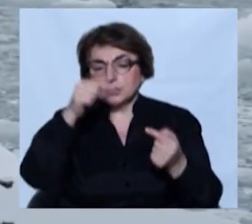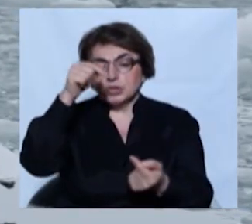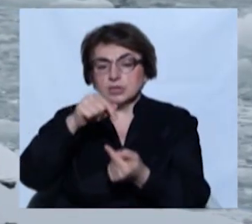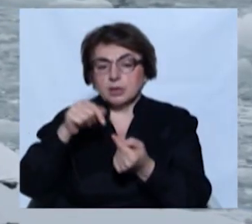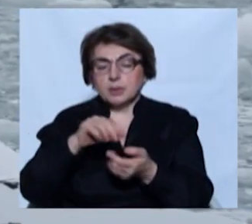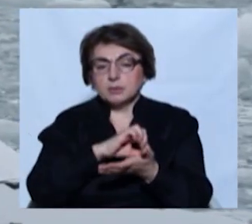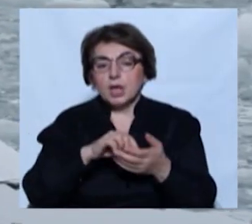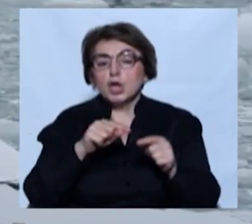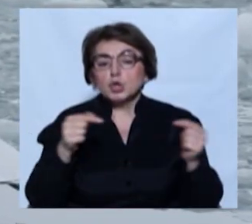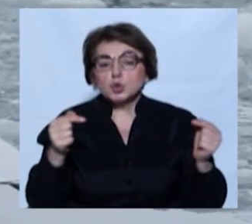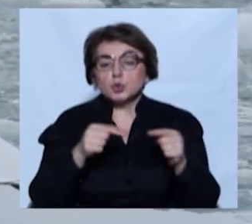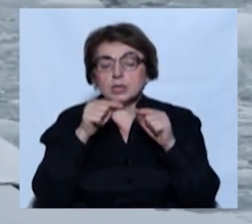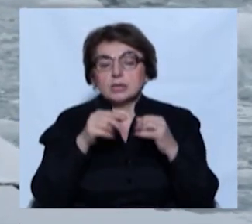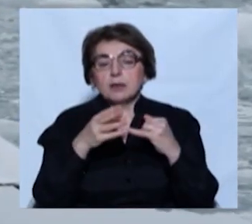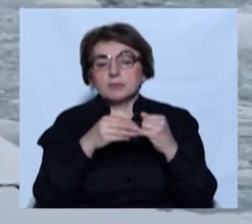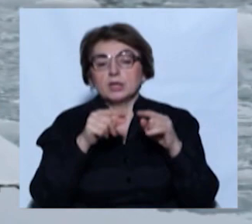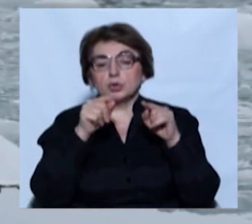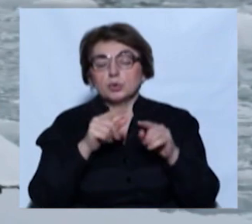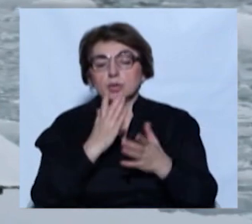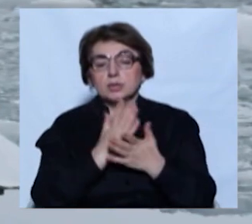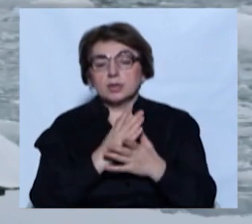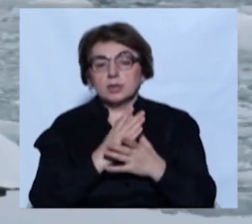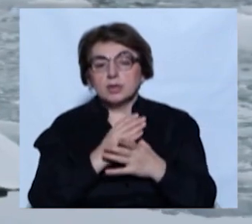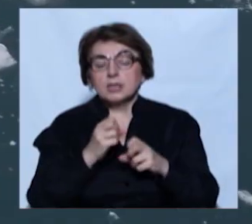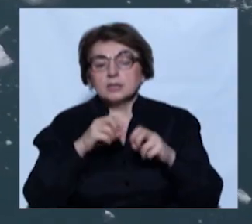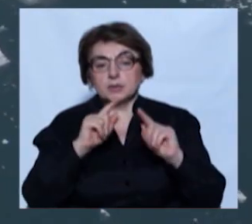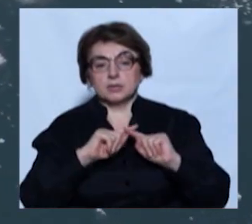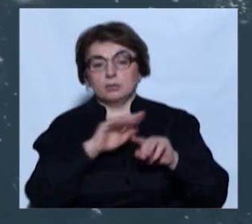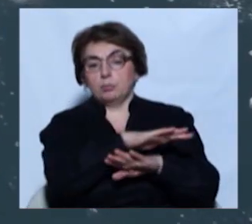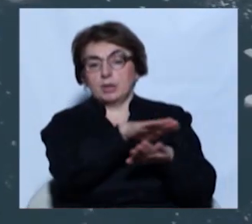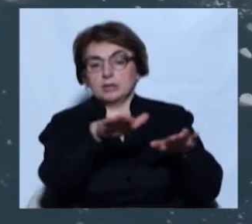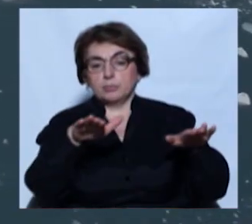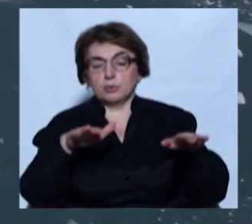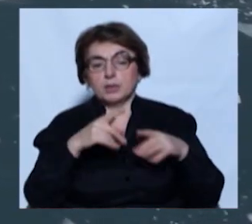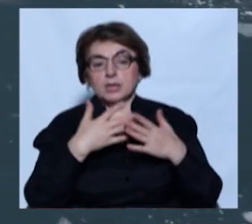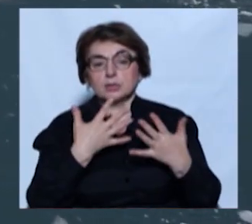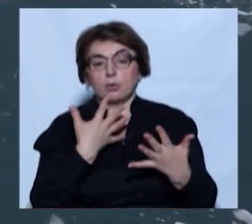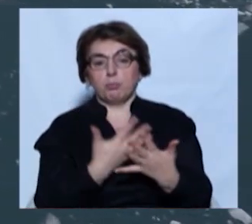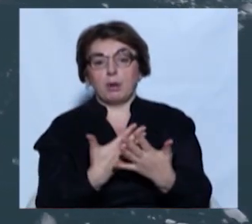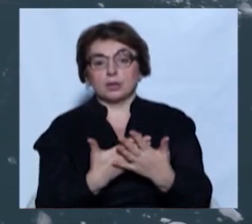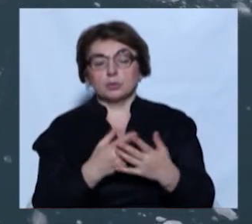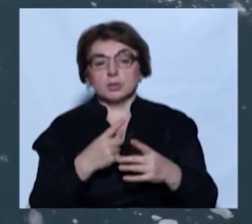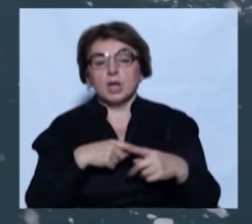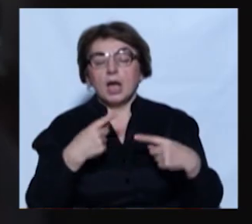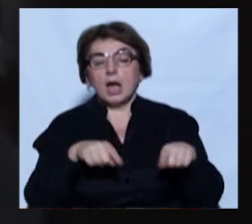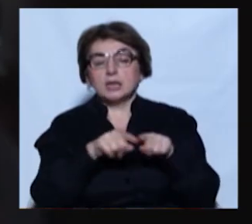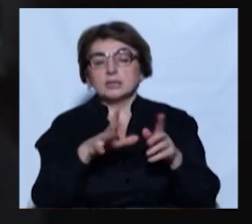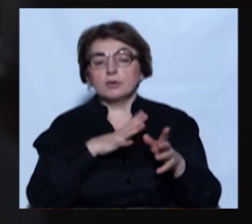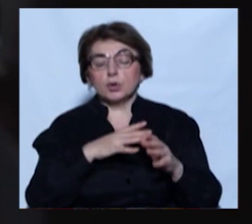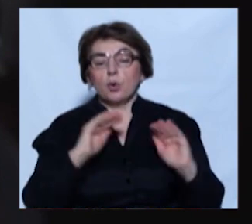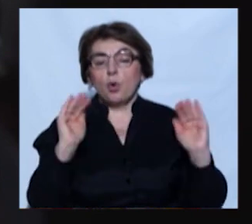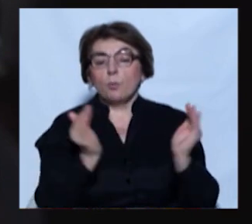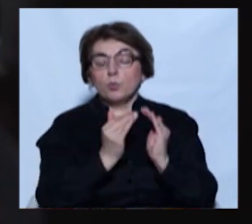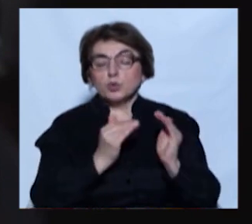ამ ტერიტორიაზე, სპეციალურად განფენილ პლატფორმაზე და ფაქტობრივად ეს იყო ეკოლოგიისა და მუსიკის ნაზავი